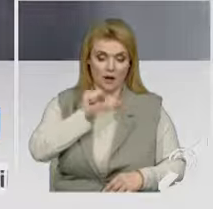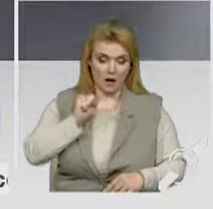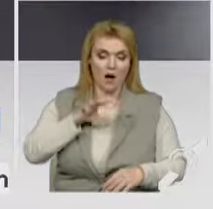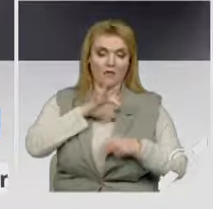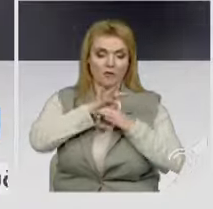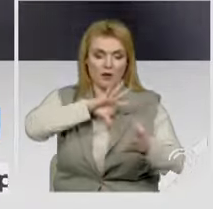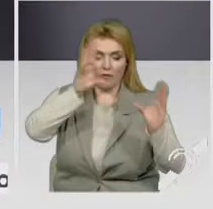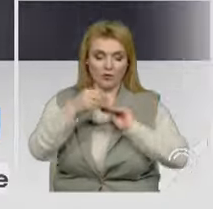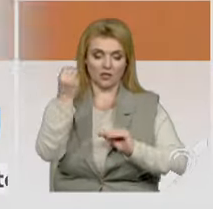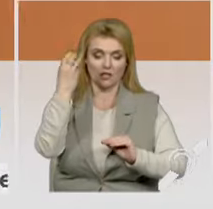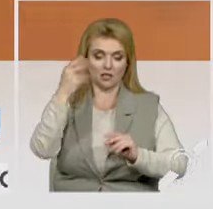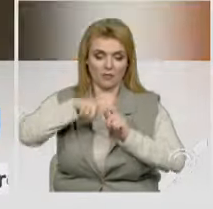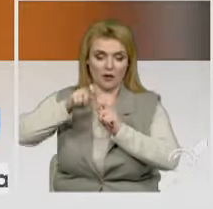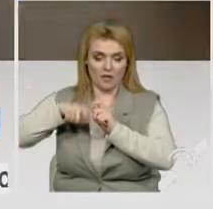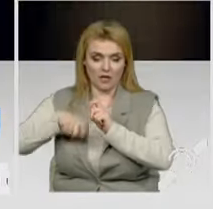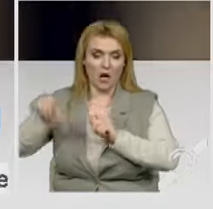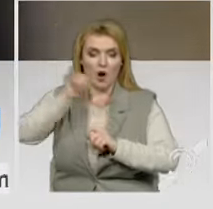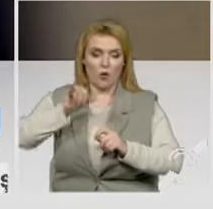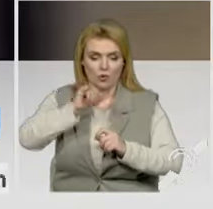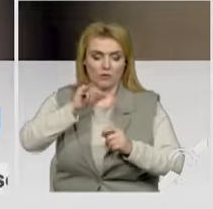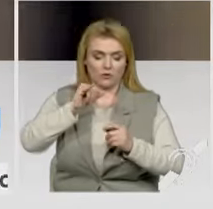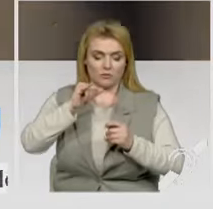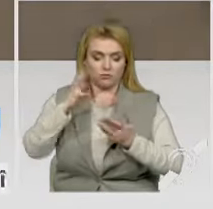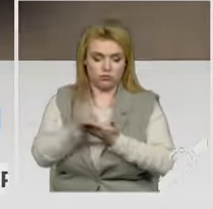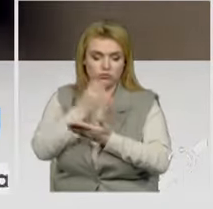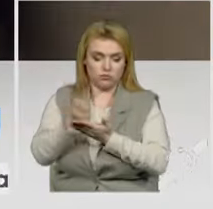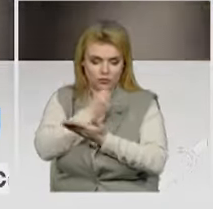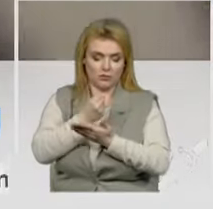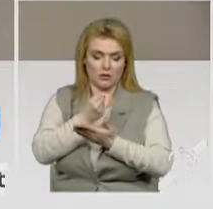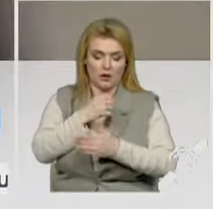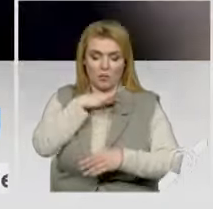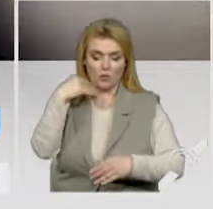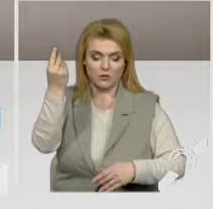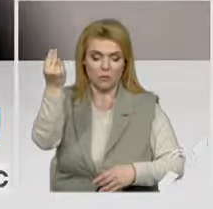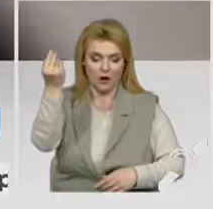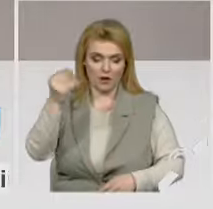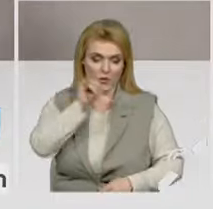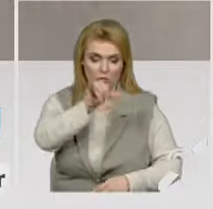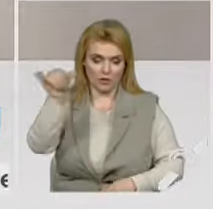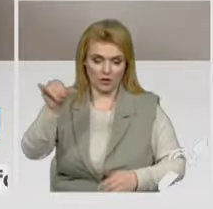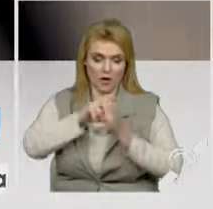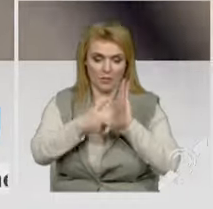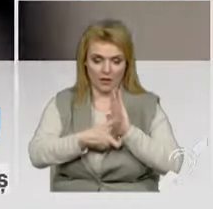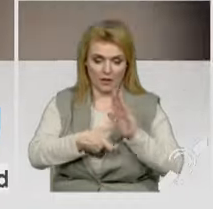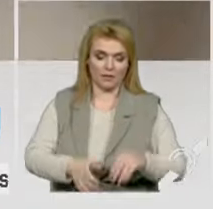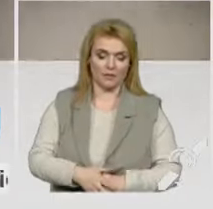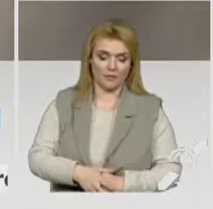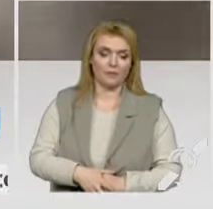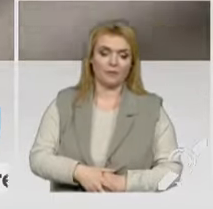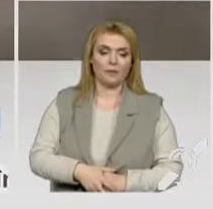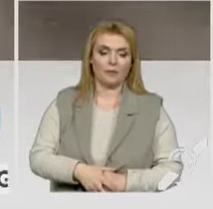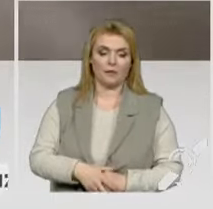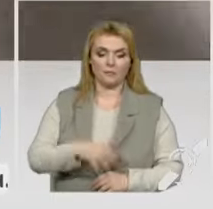efectuate 13 percheziții, în urma cărora au fost identificate o parte din mijloace financiare, care urmau să ajungă la funcționari din